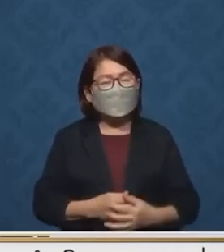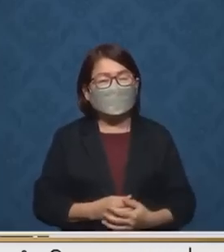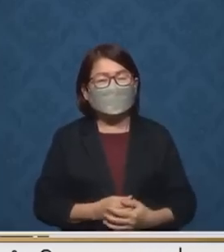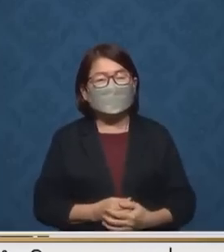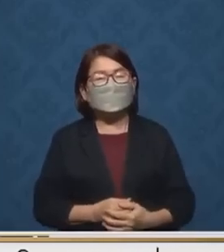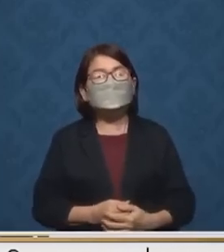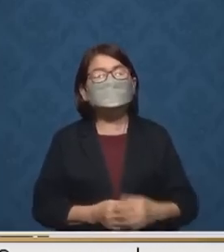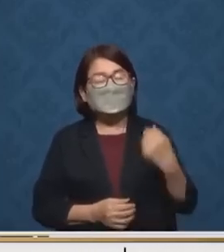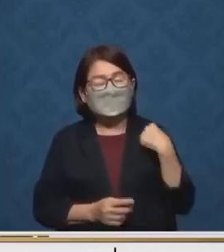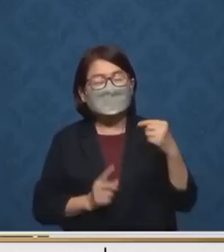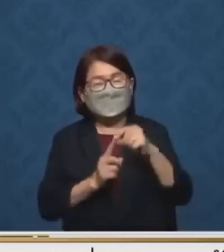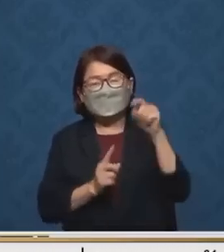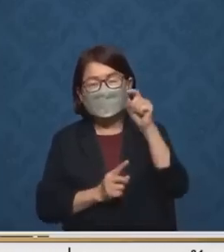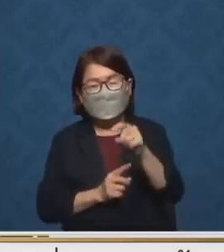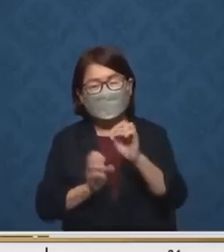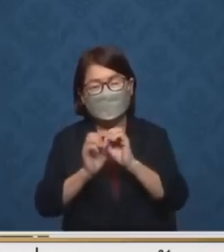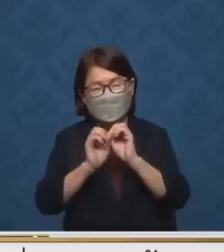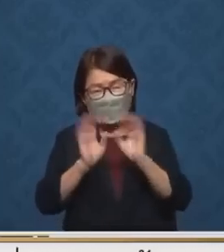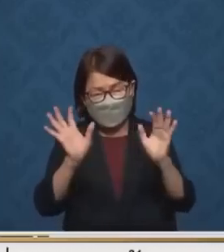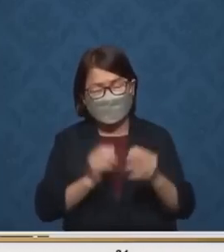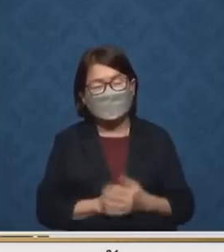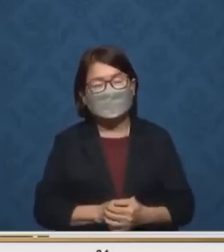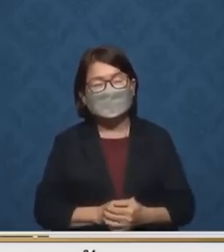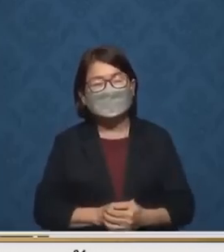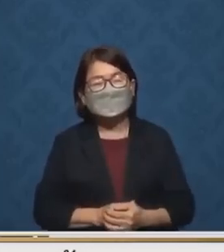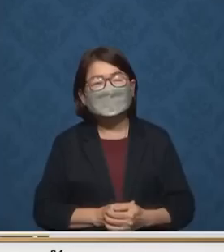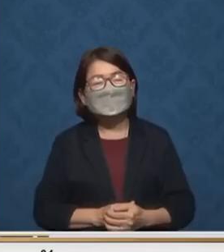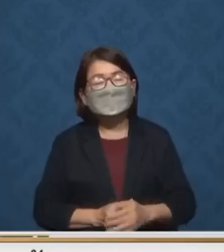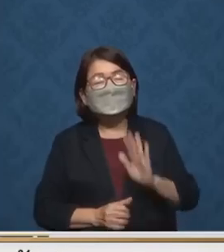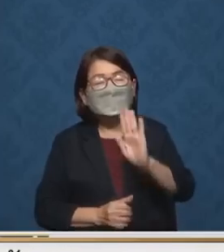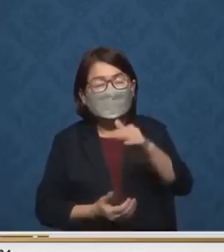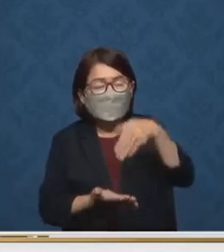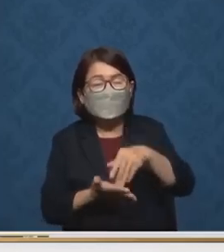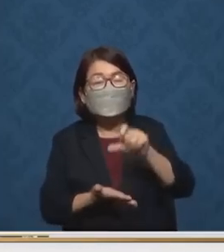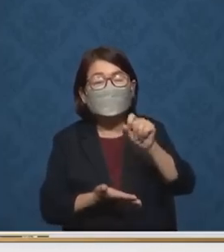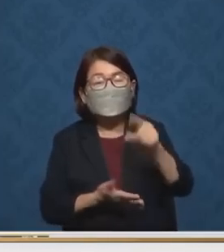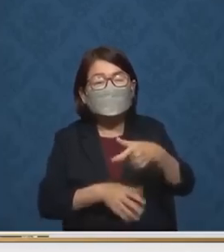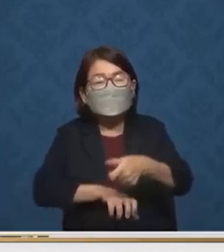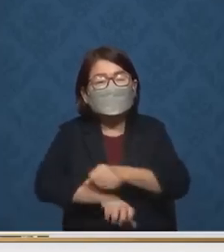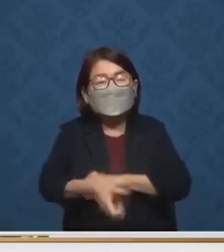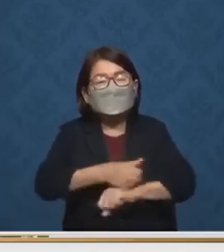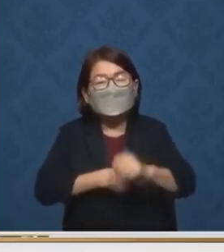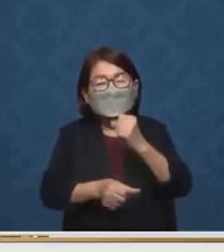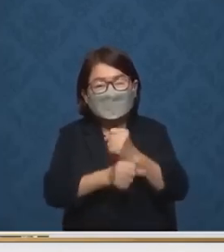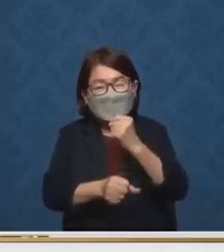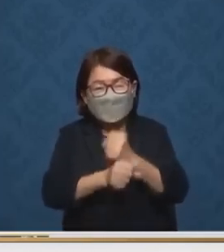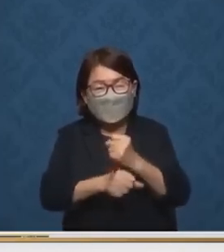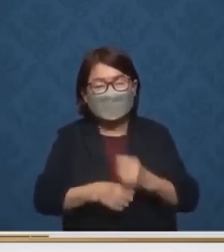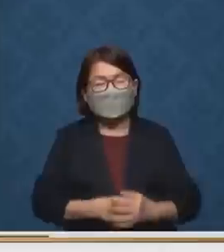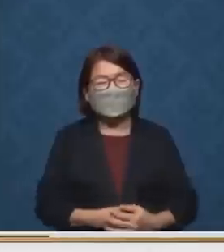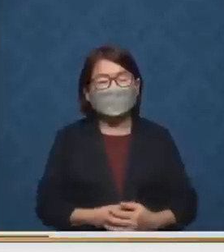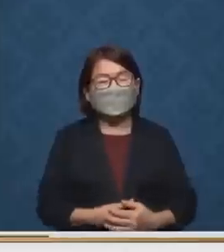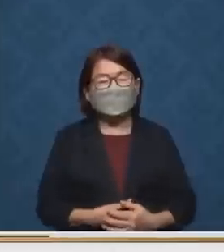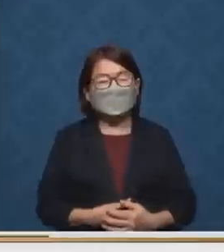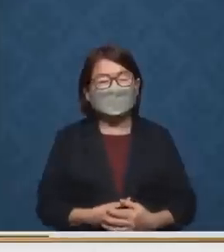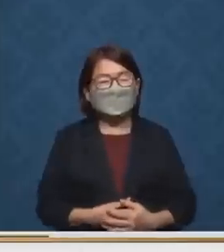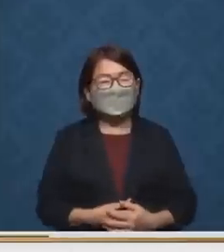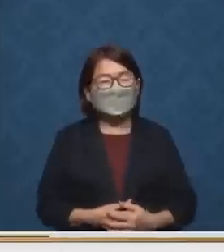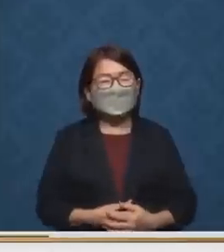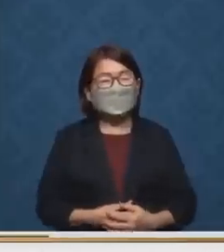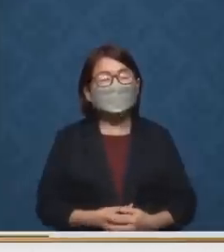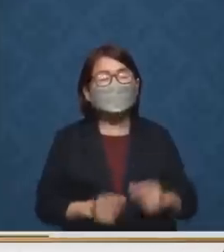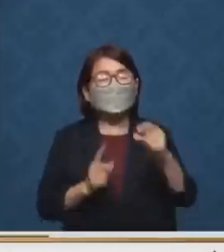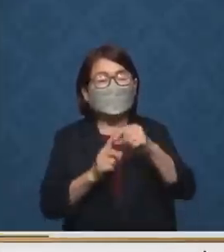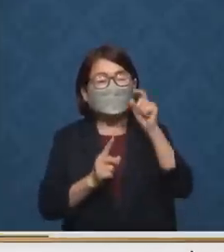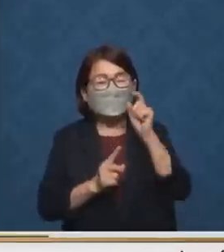มีคำสั่งชัดเจน ของศูนยปฏิบัิการคำ